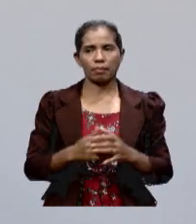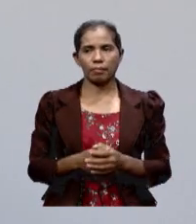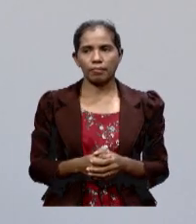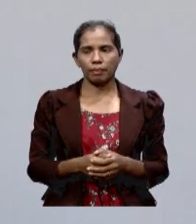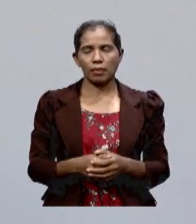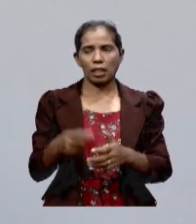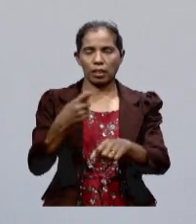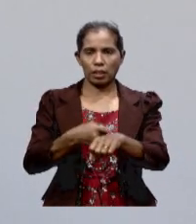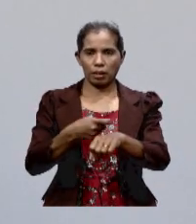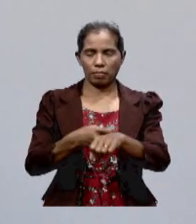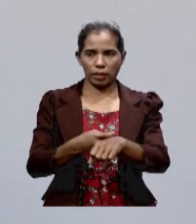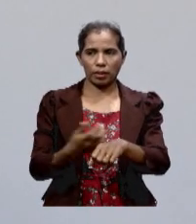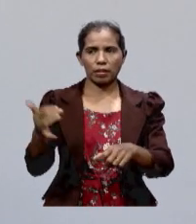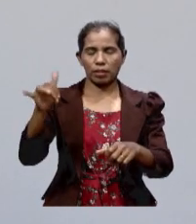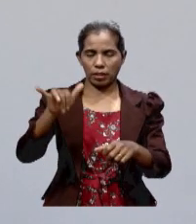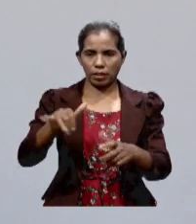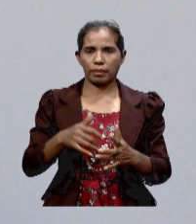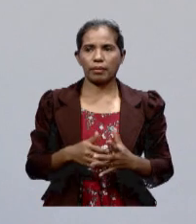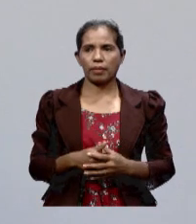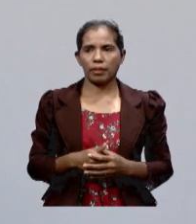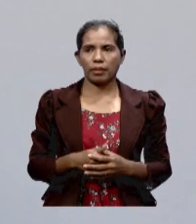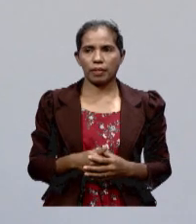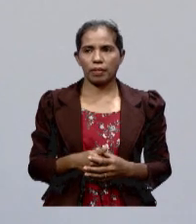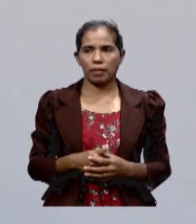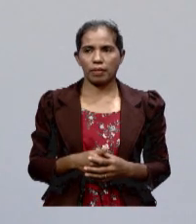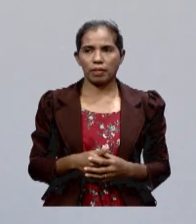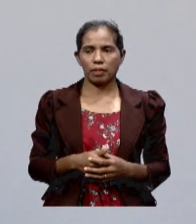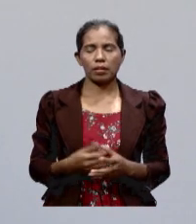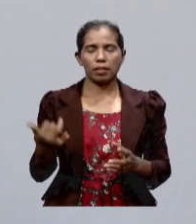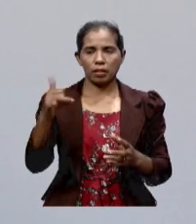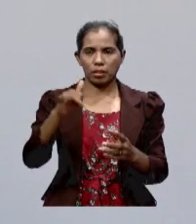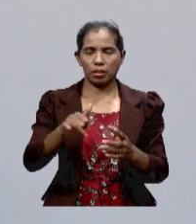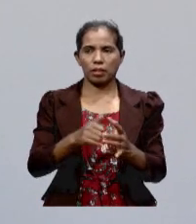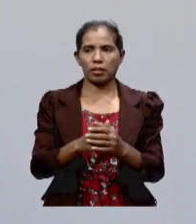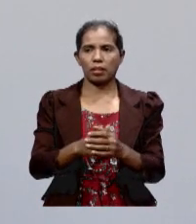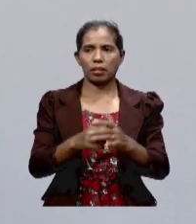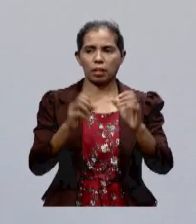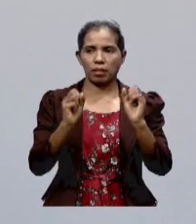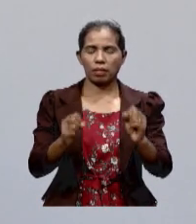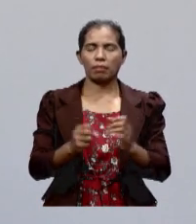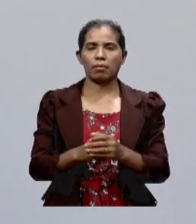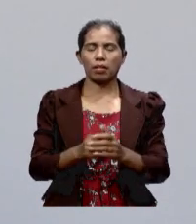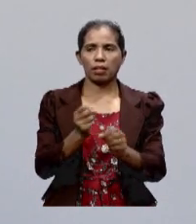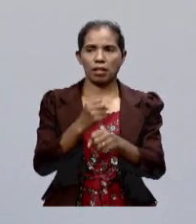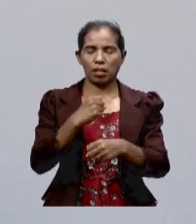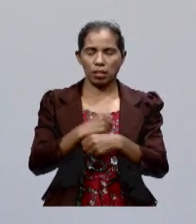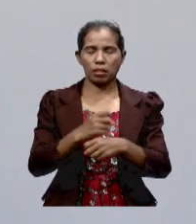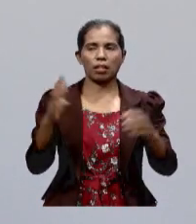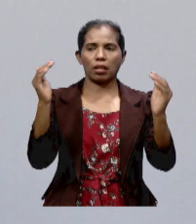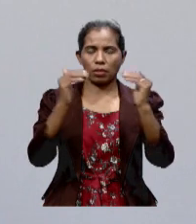Ia tempo ne sira parte balu si bele realiza si ne reunião